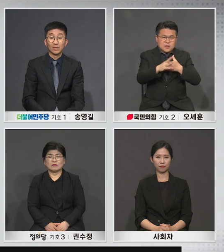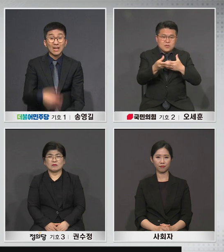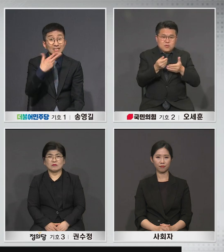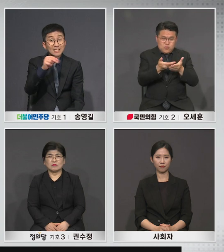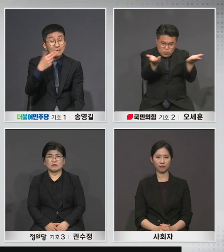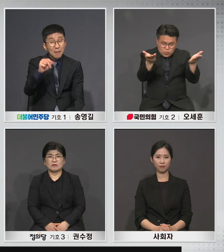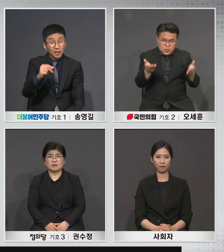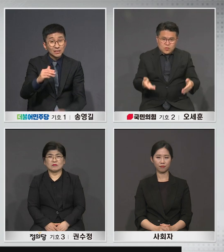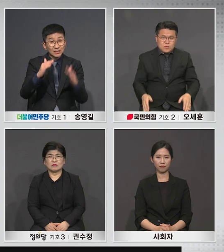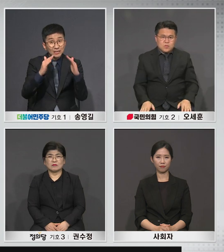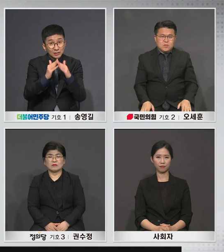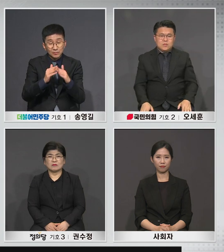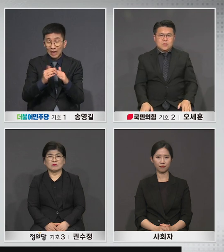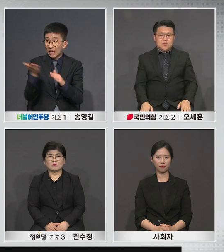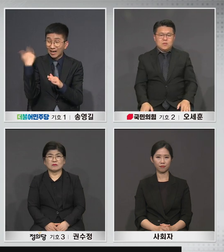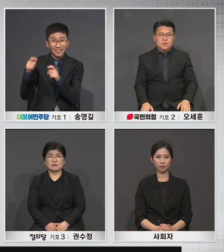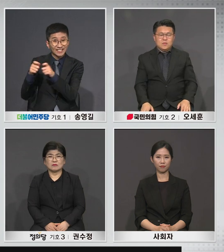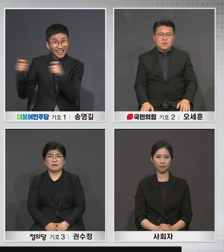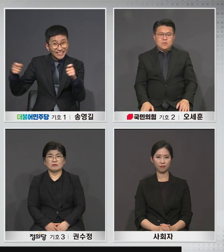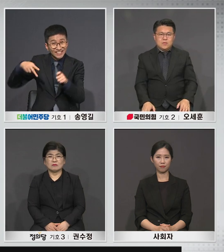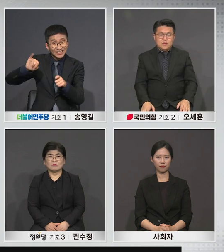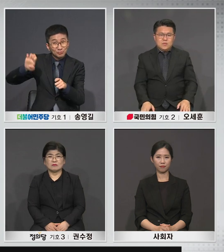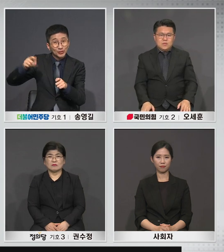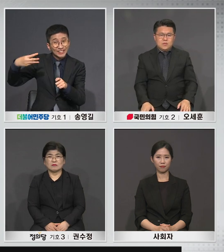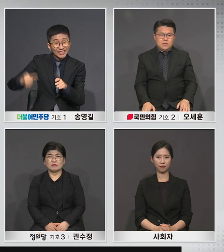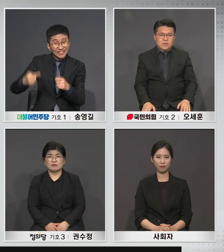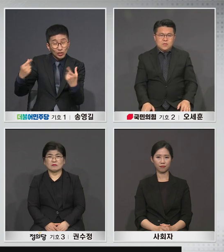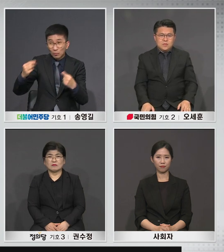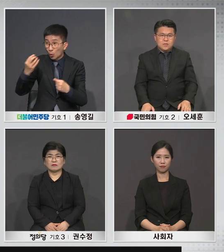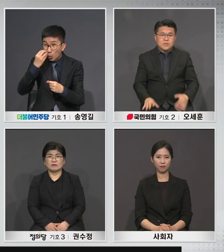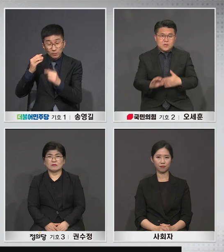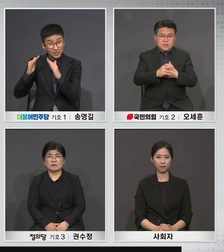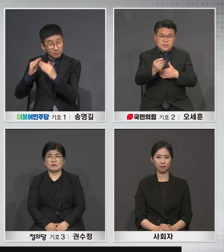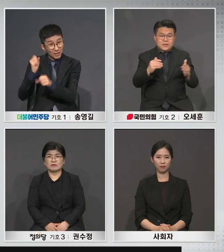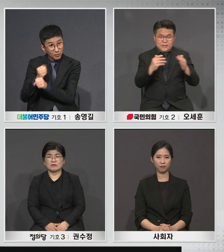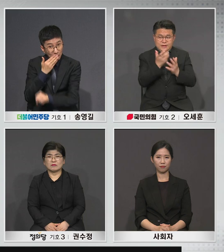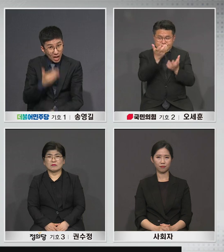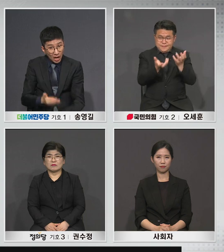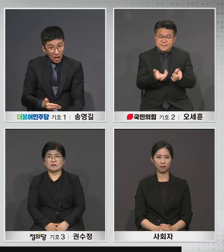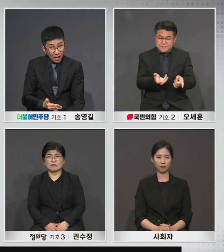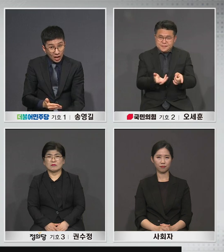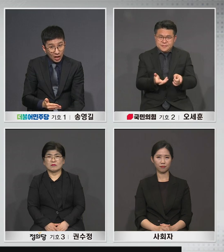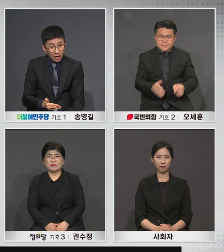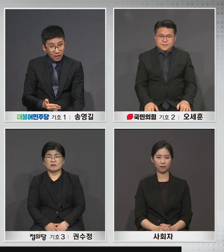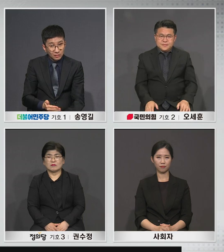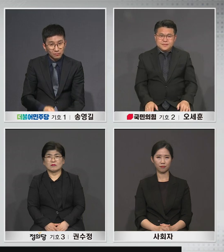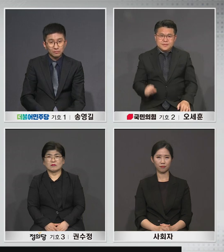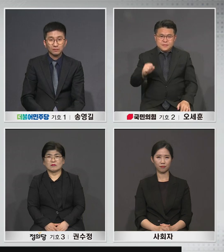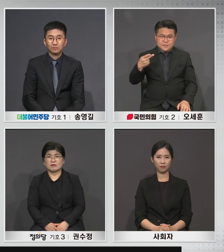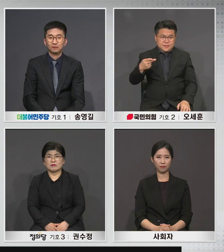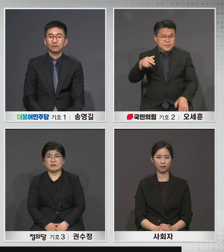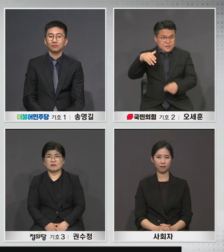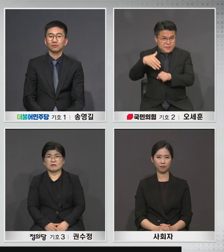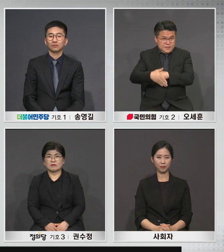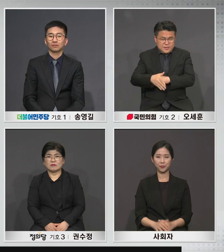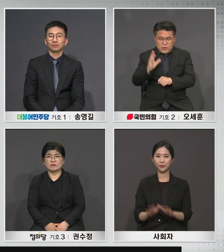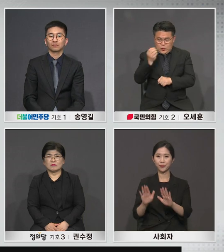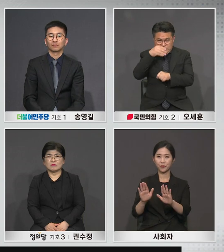다 장기 시프트처럼 이런 고급형으로 짓는 겁니까? 그러니까 임대주택이 들어가겠죠. 시프트는 고급형 임대주택입니다.